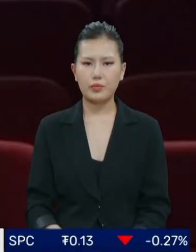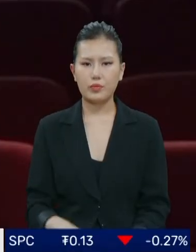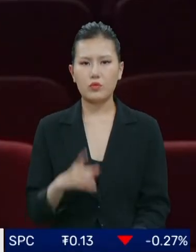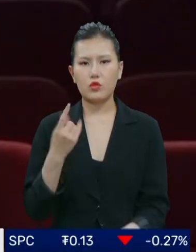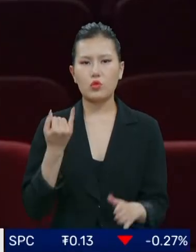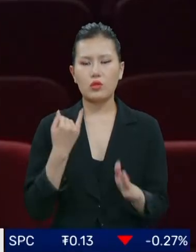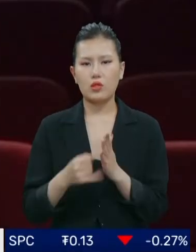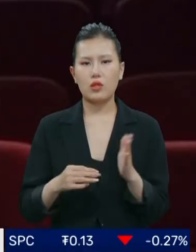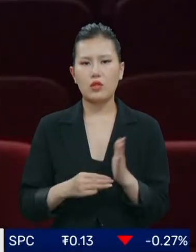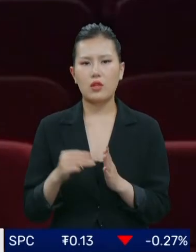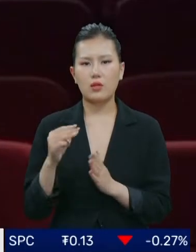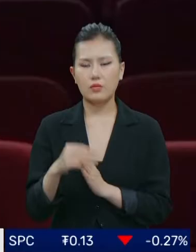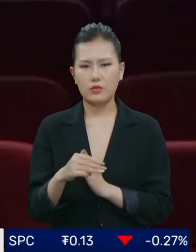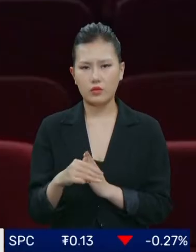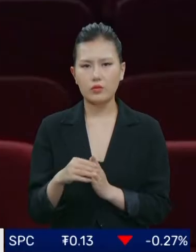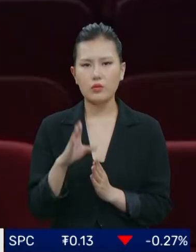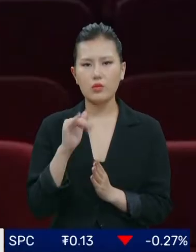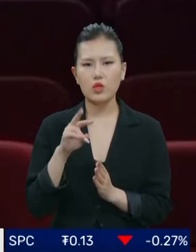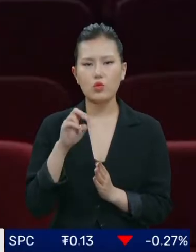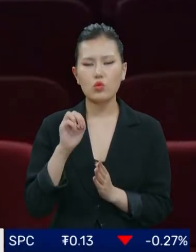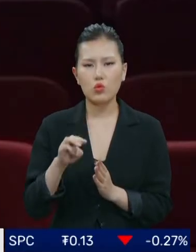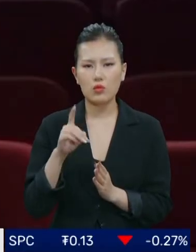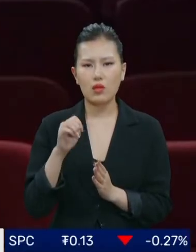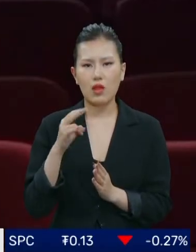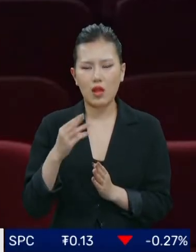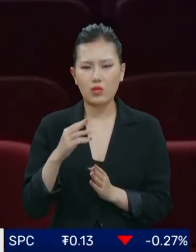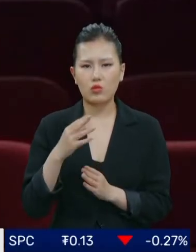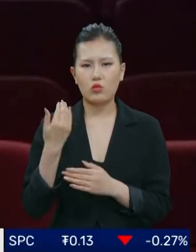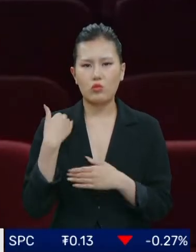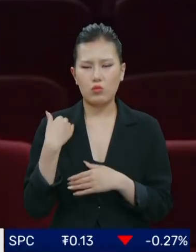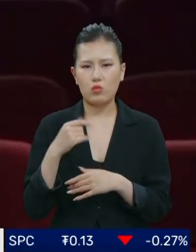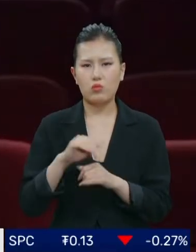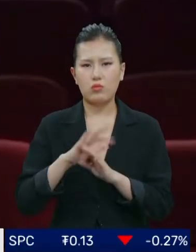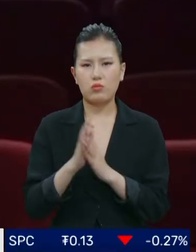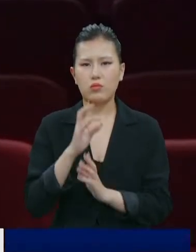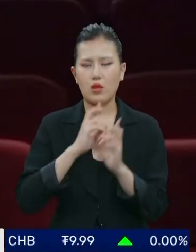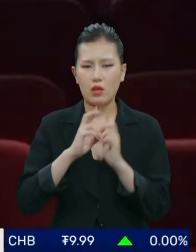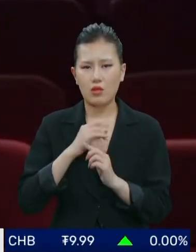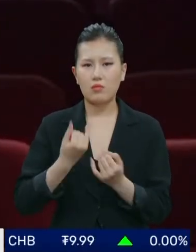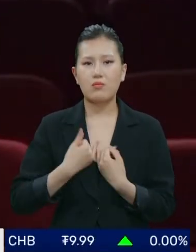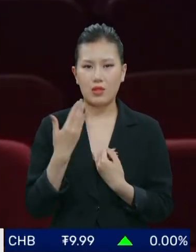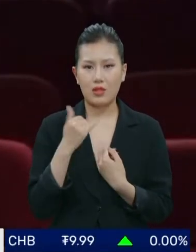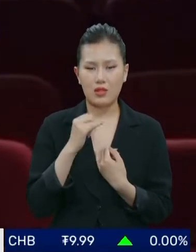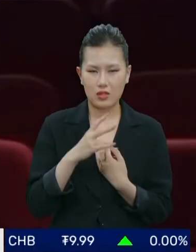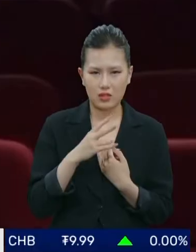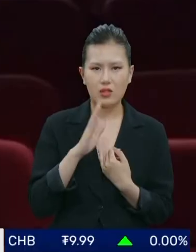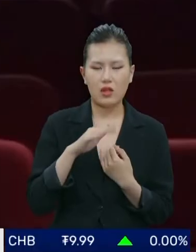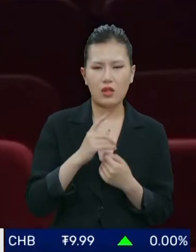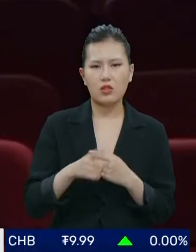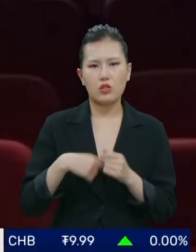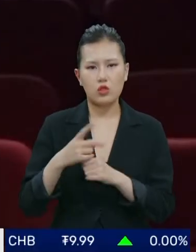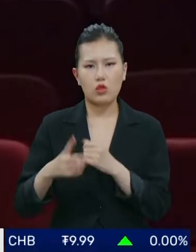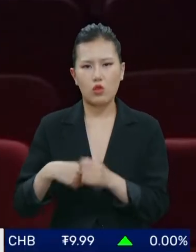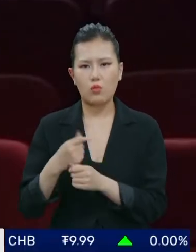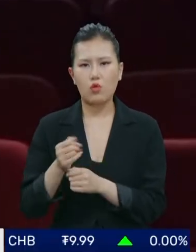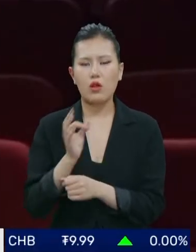тэрбум төгрөгийн валютын хашийн нээлттэй хөжилсөн алдагдал хөлөөжсөн бол дараагийн 2 жил нандаа алдаг ашигтай ажилласан. За дээрэс нь бид нар манай